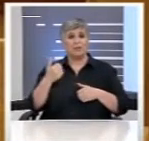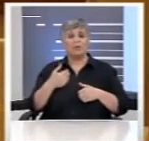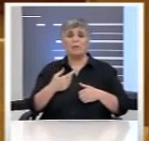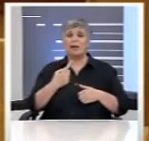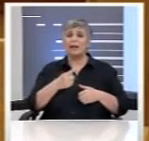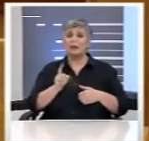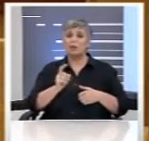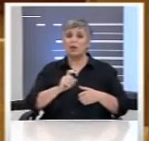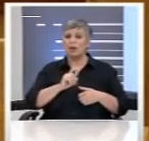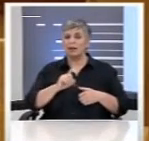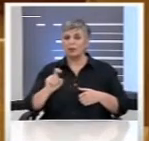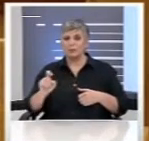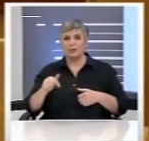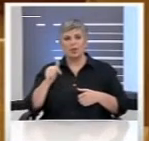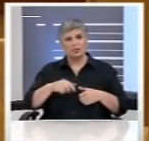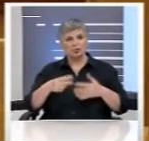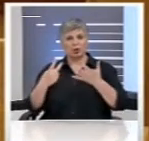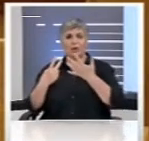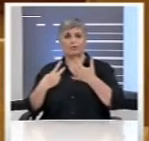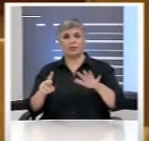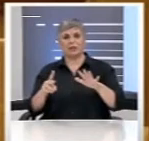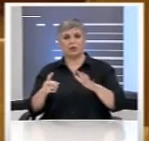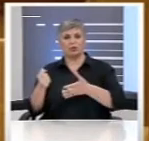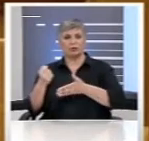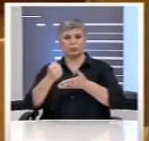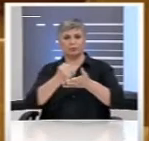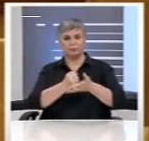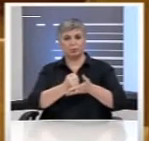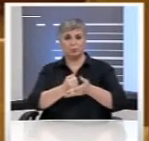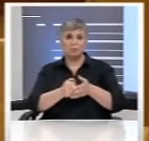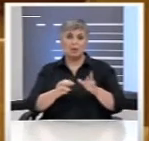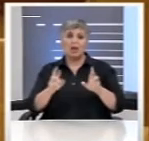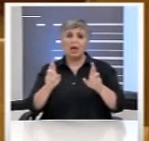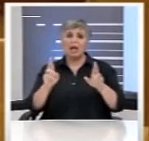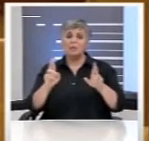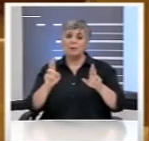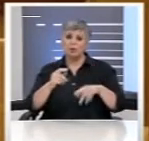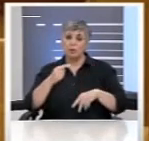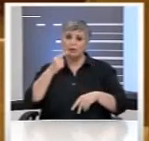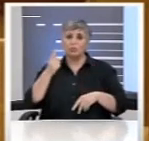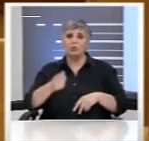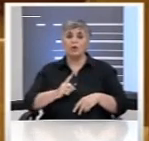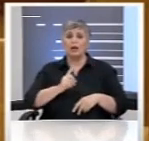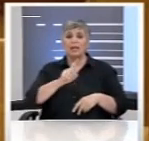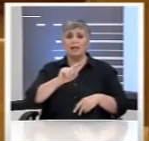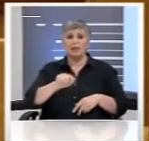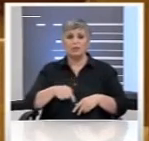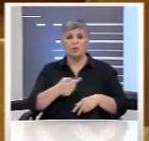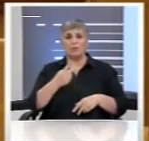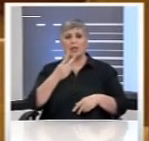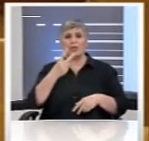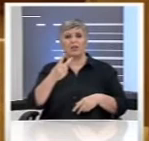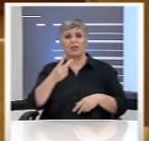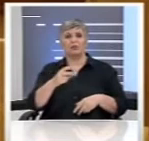εκατομμύρια και με την επισκόπηση δαπανών που πραγματοποιούμε φέτος, ευελπιστούμε να τον αυξήσουμε του χρόνου στο 1,2